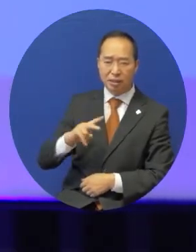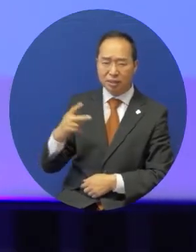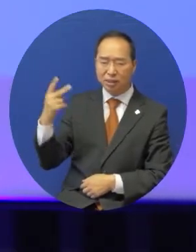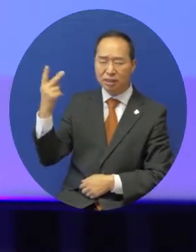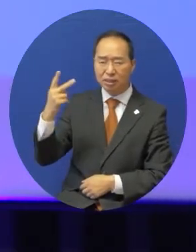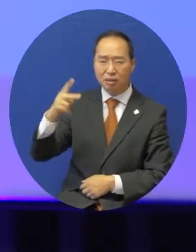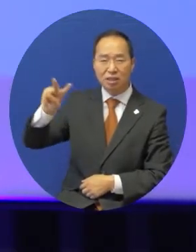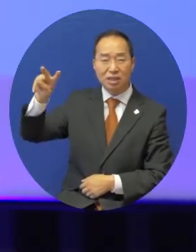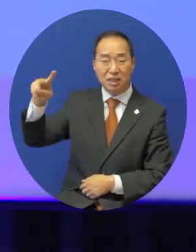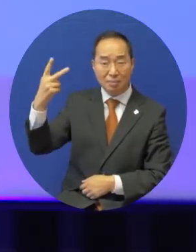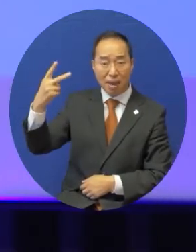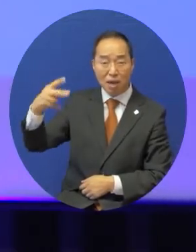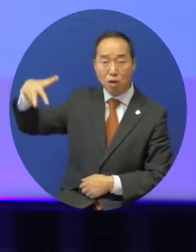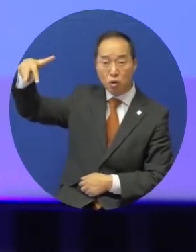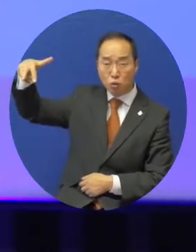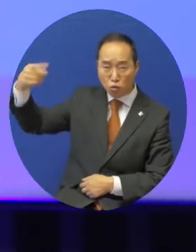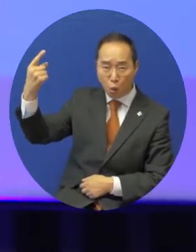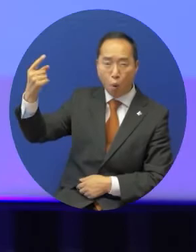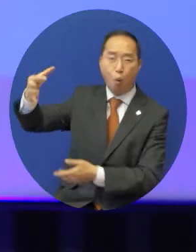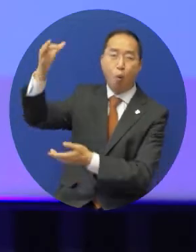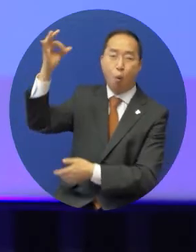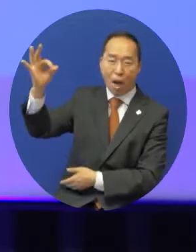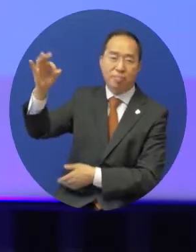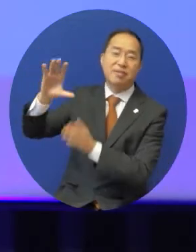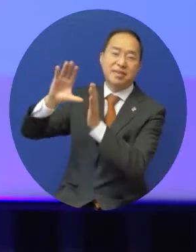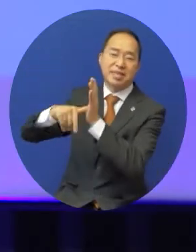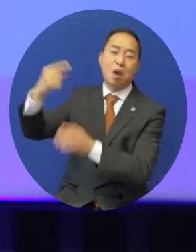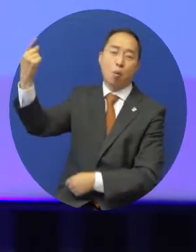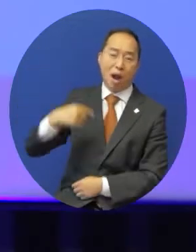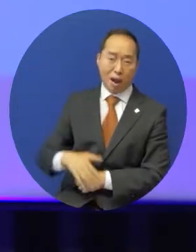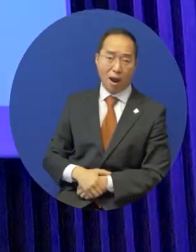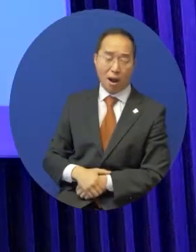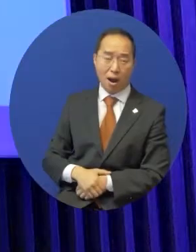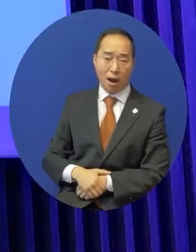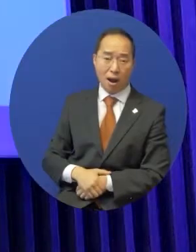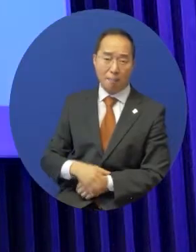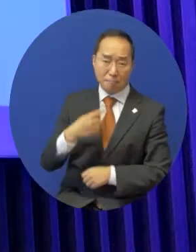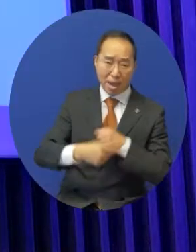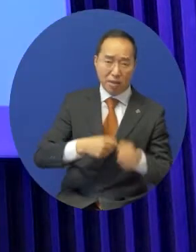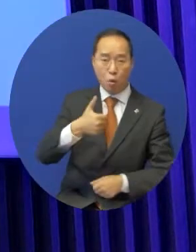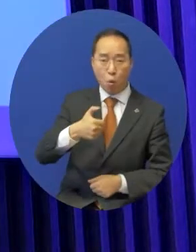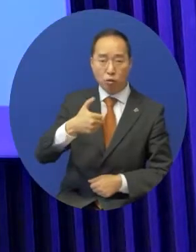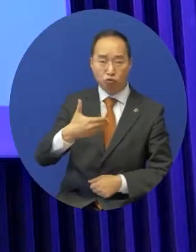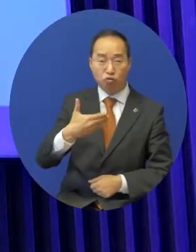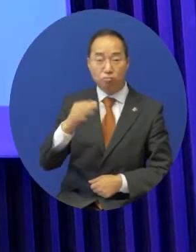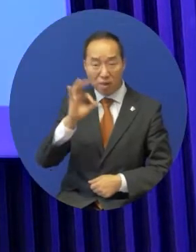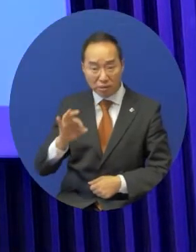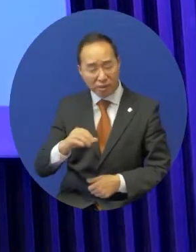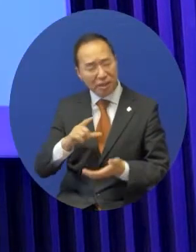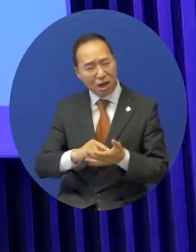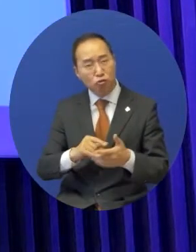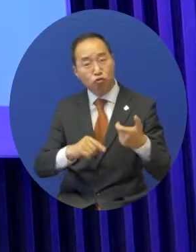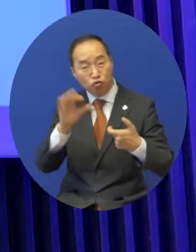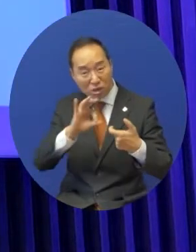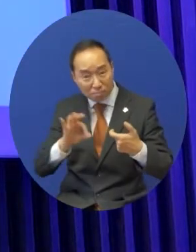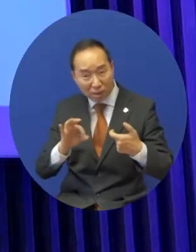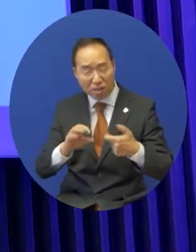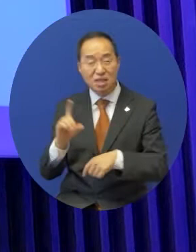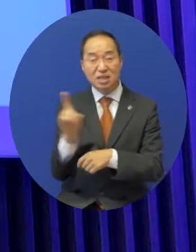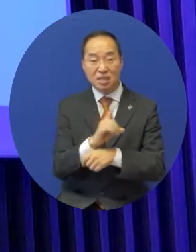거의 2200조 원 시대가 된다고 합니다. 매년 59%,